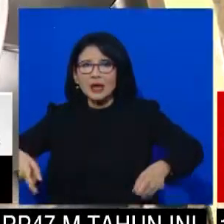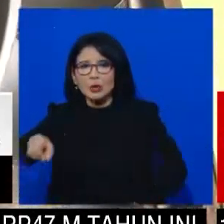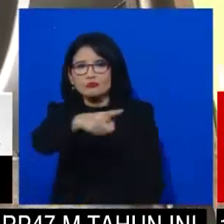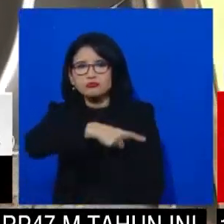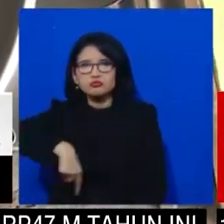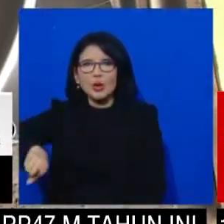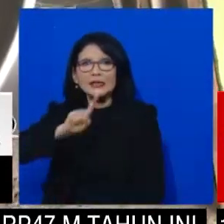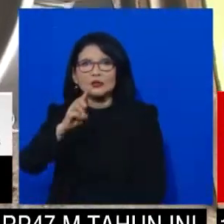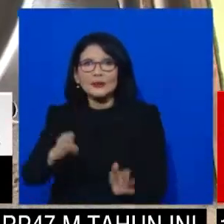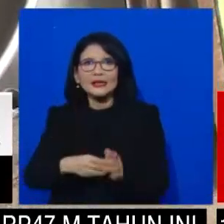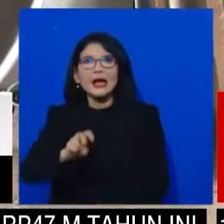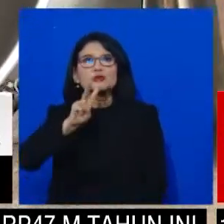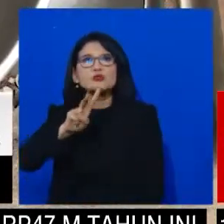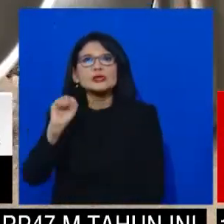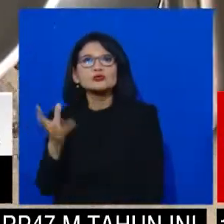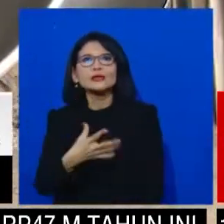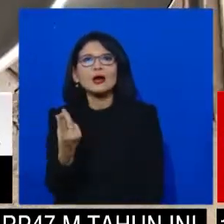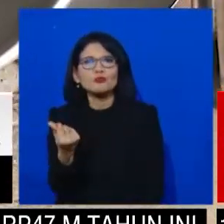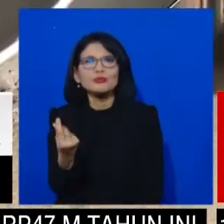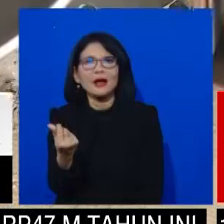Harganya Rp2.000.000.